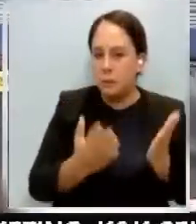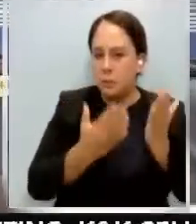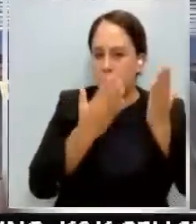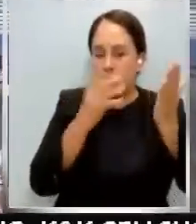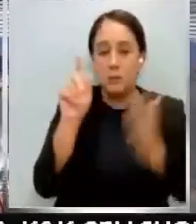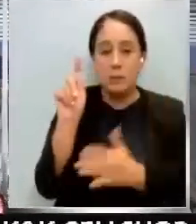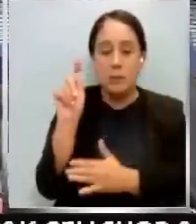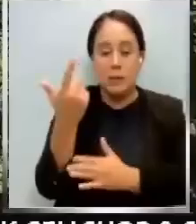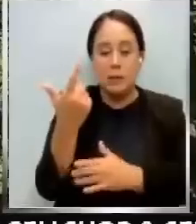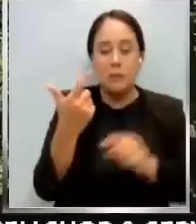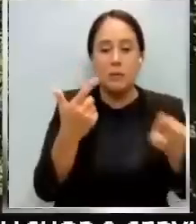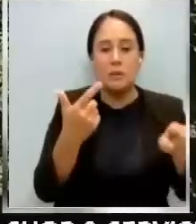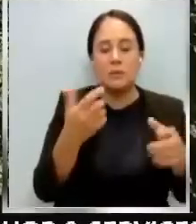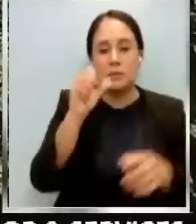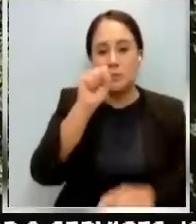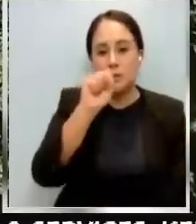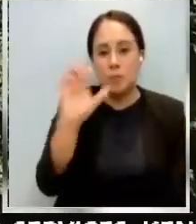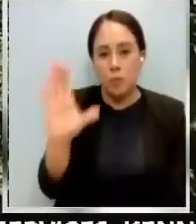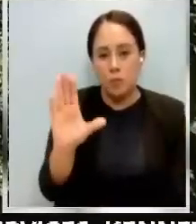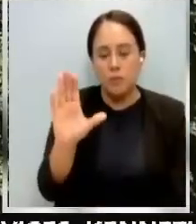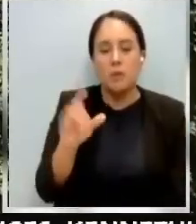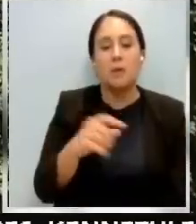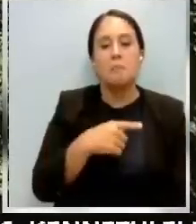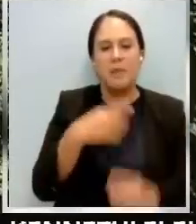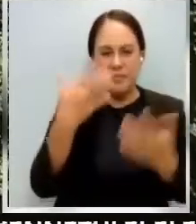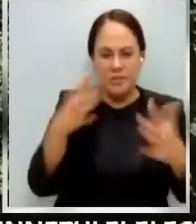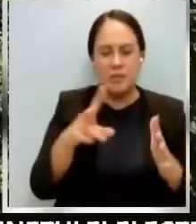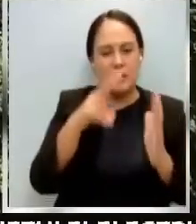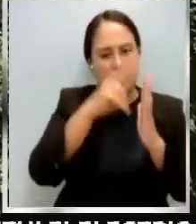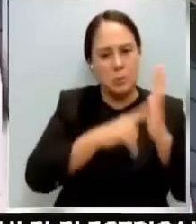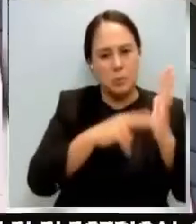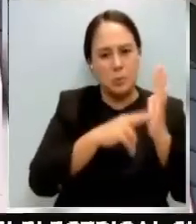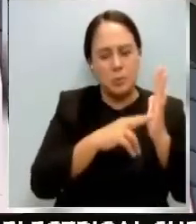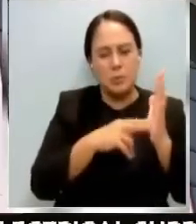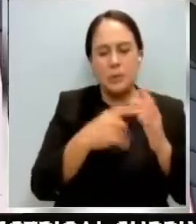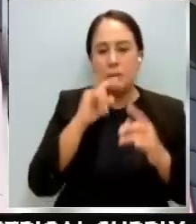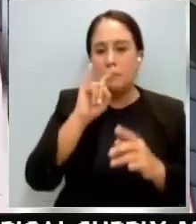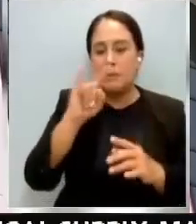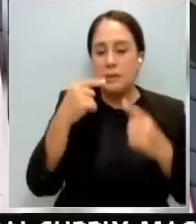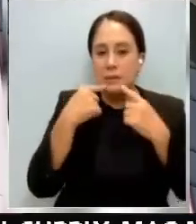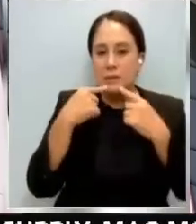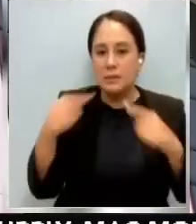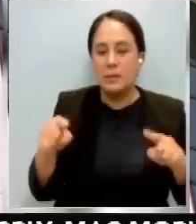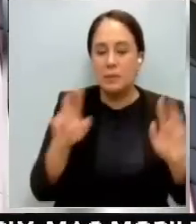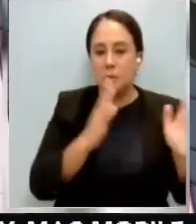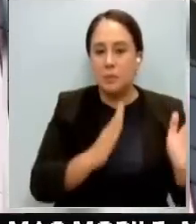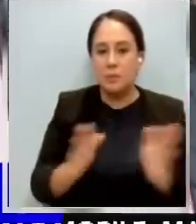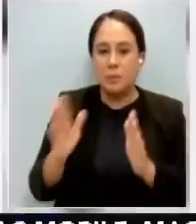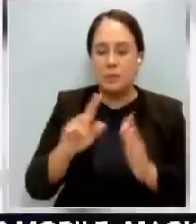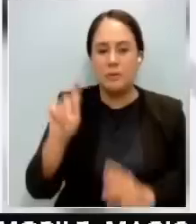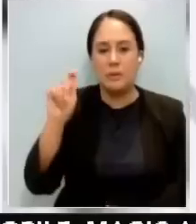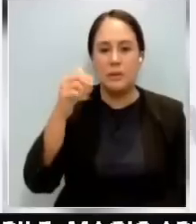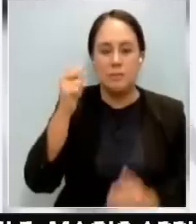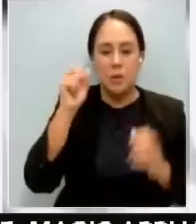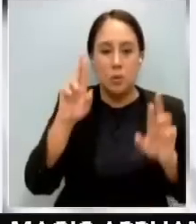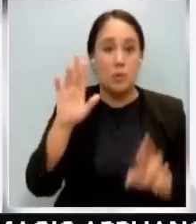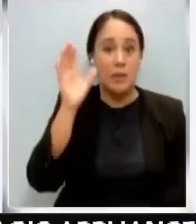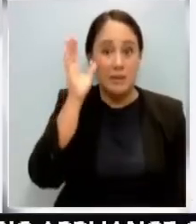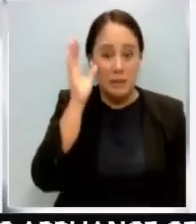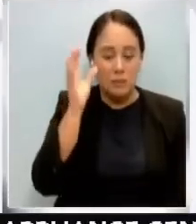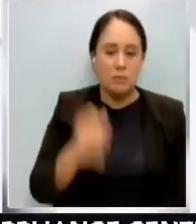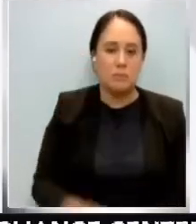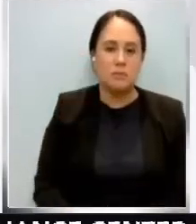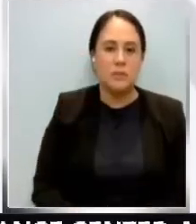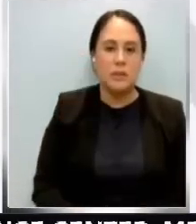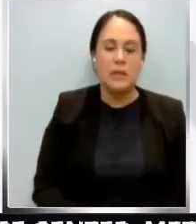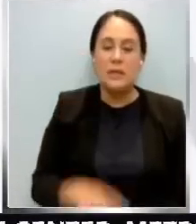sa Korte Suprema. Pero nabasa raw nila ang press release na inihanda para kay Taguig City Mayor Cayetano. Ayon kay